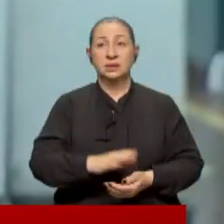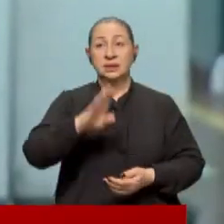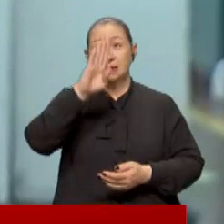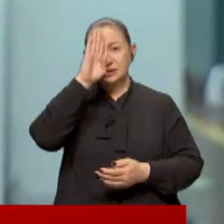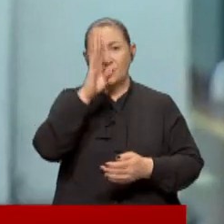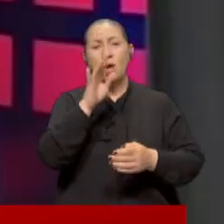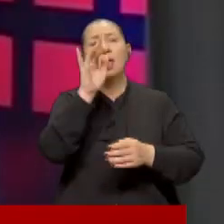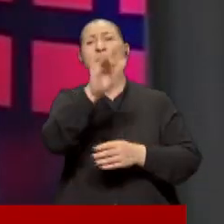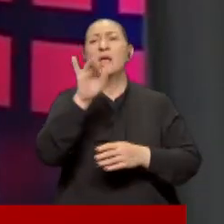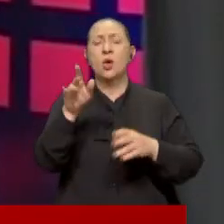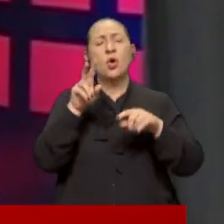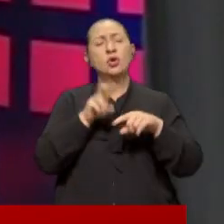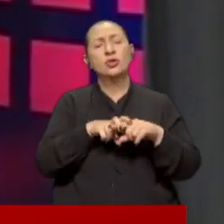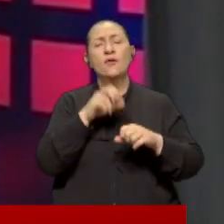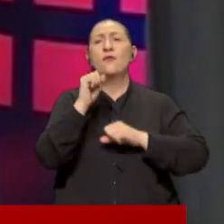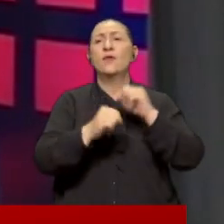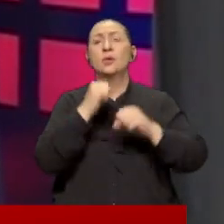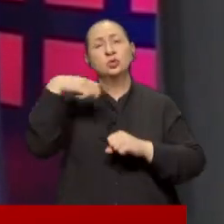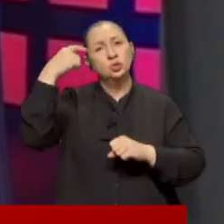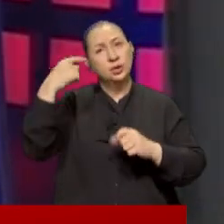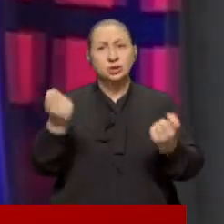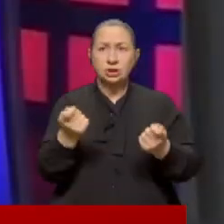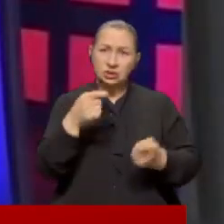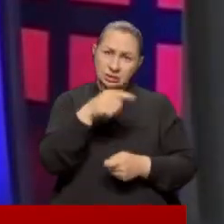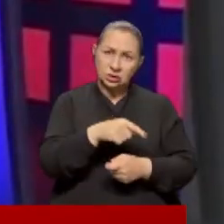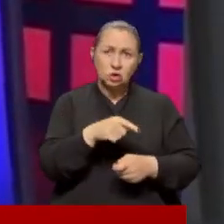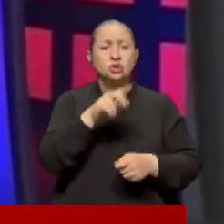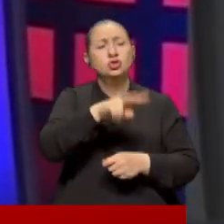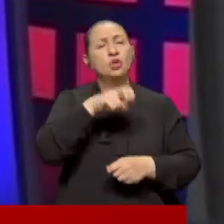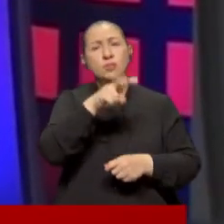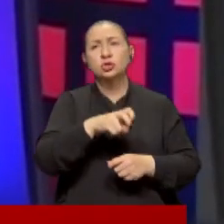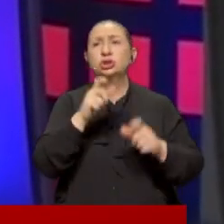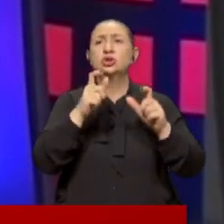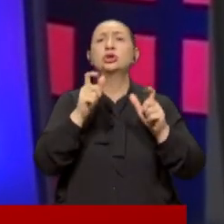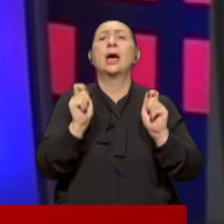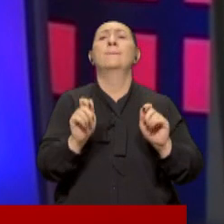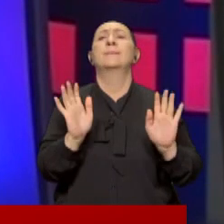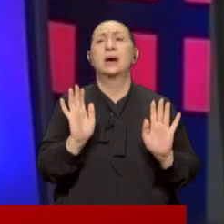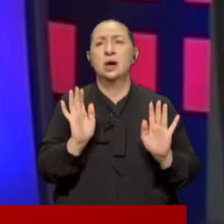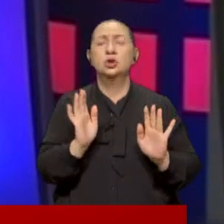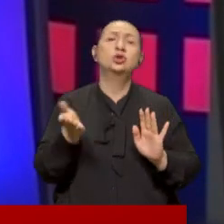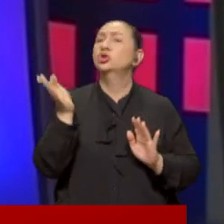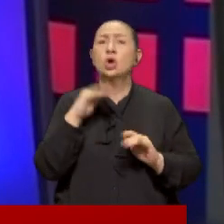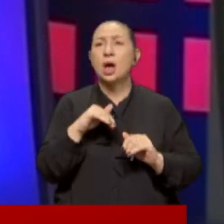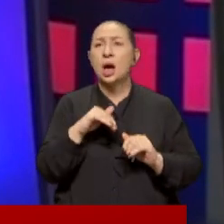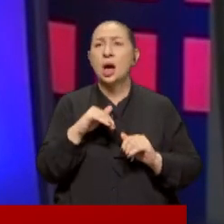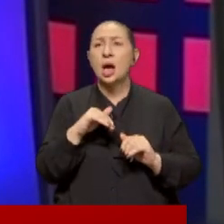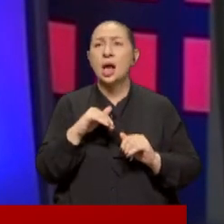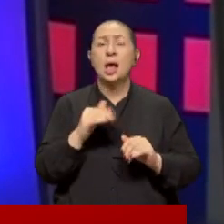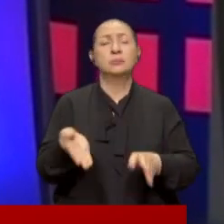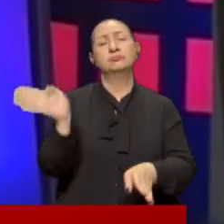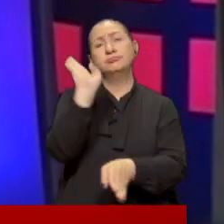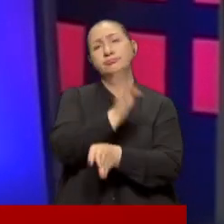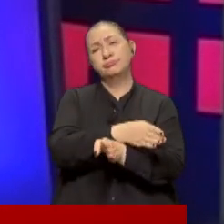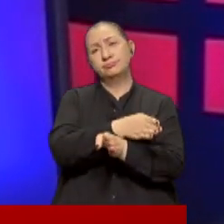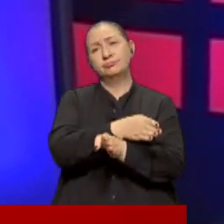İstanbul'un kenarında otur, fabrikanda Suriyeli'yi çalıştır, sömür, sigortasını da yapma. Ondan sonra ayak ayak üstüne